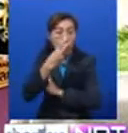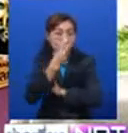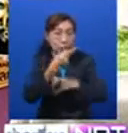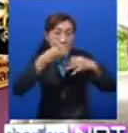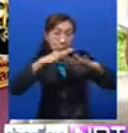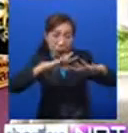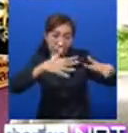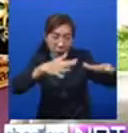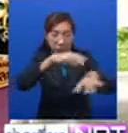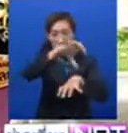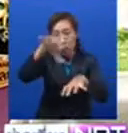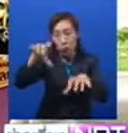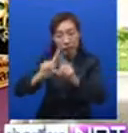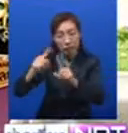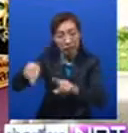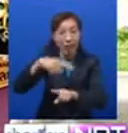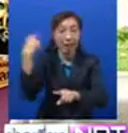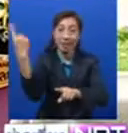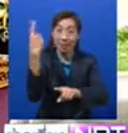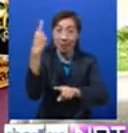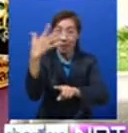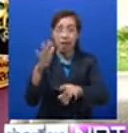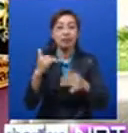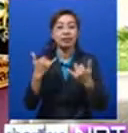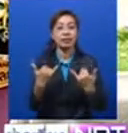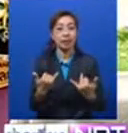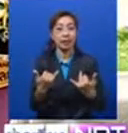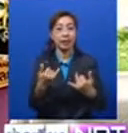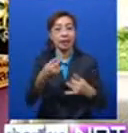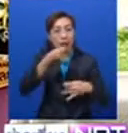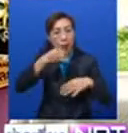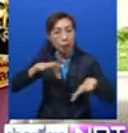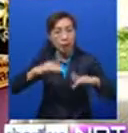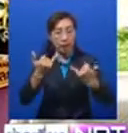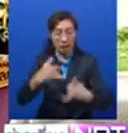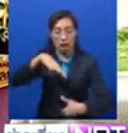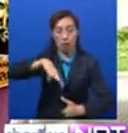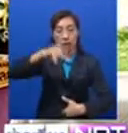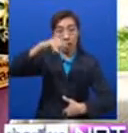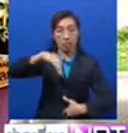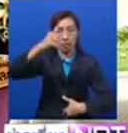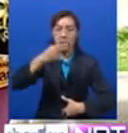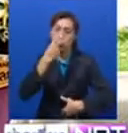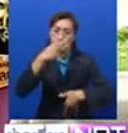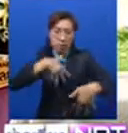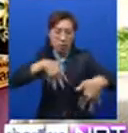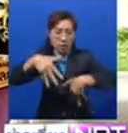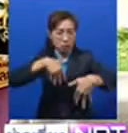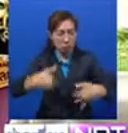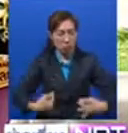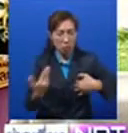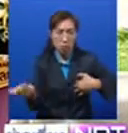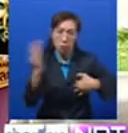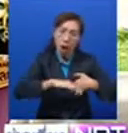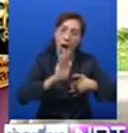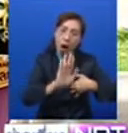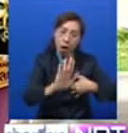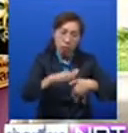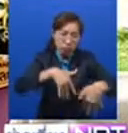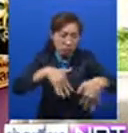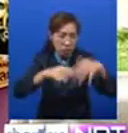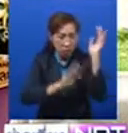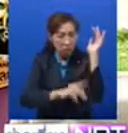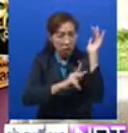ลแล้วก็ดูสถานที่ท่องเที่ยวต่างๆมาแล้วตอนนี้ย้ายสถานที่มาอยู่ในตัวเมืองกันบ้างเพื่อดูความเป็นอยู่ของคนเมืองที่จังหวัดกระบี่นะคะว่า